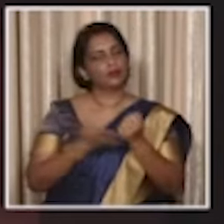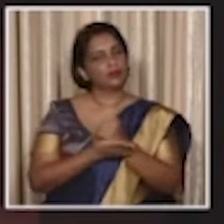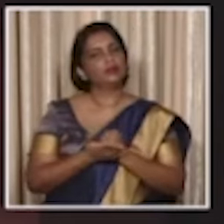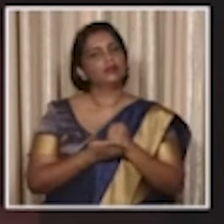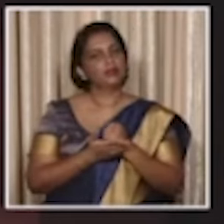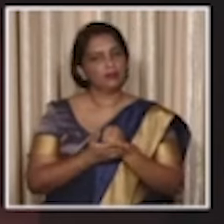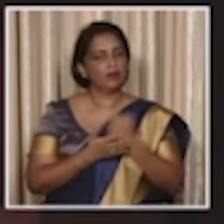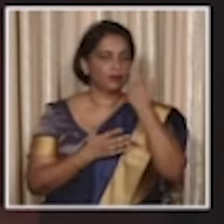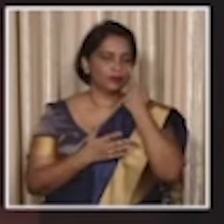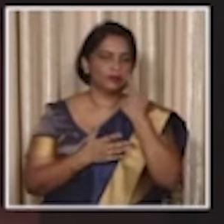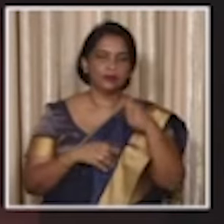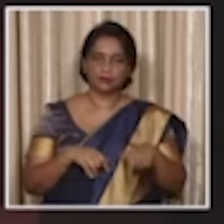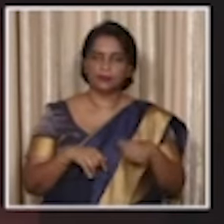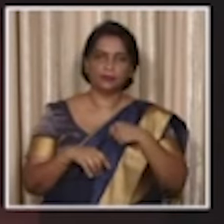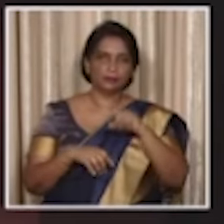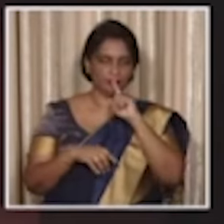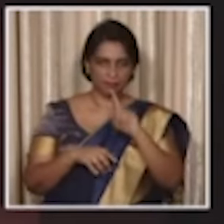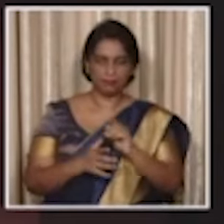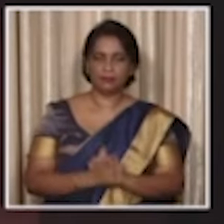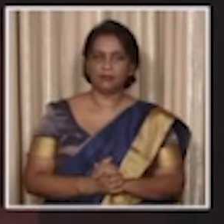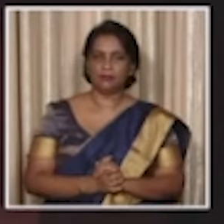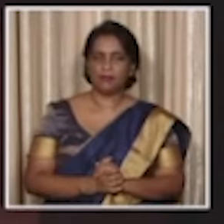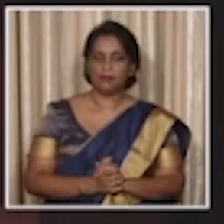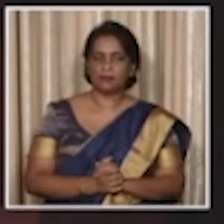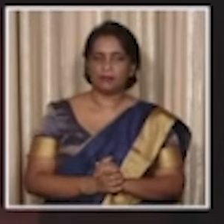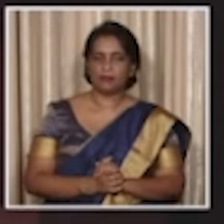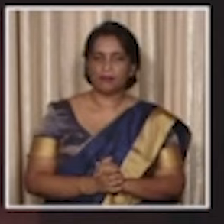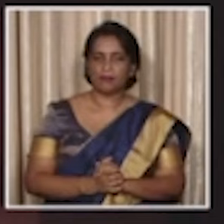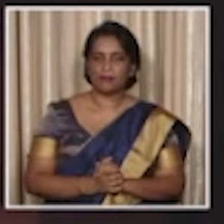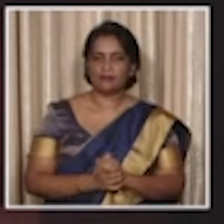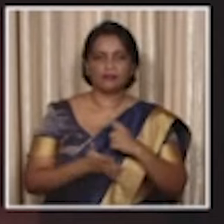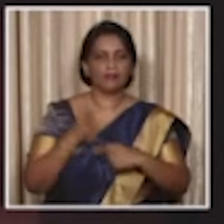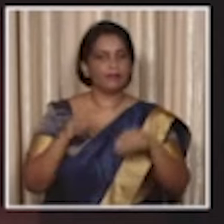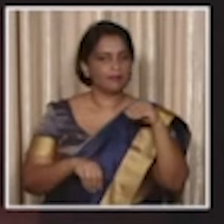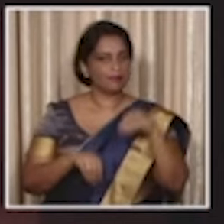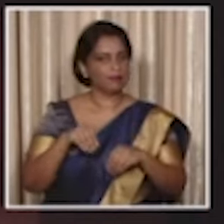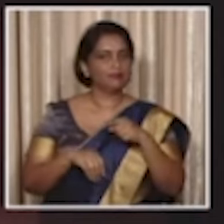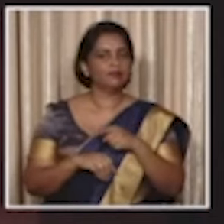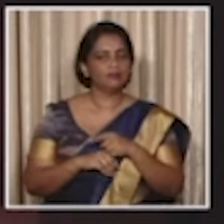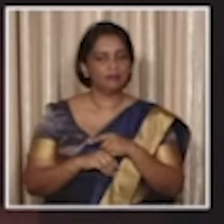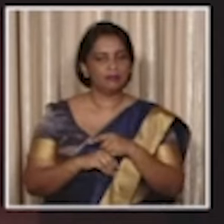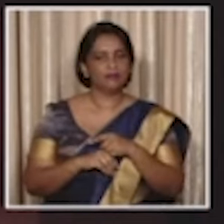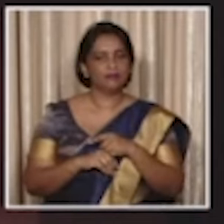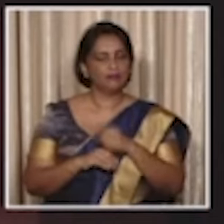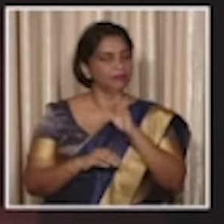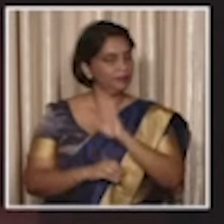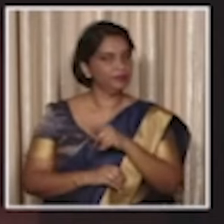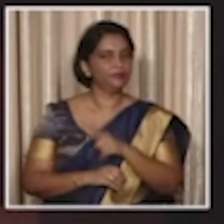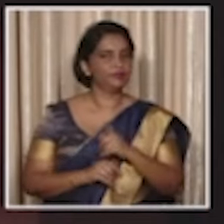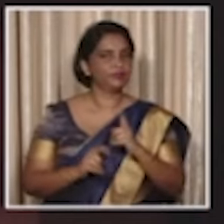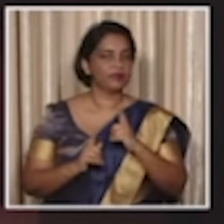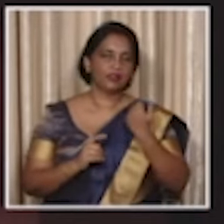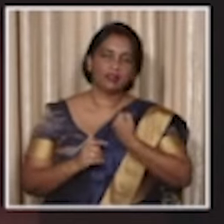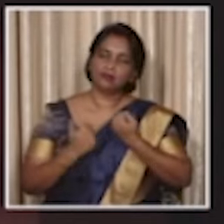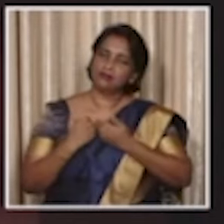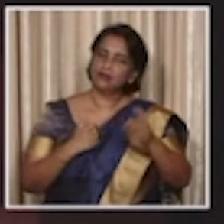දෙනාගේම ශෝකය මං හිතන්නේ ප්‍රකාශ කරන්නට ඕන. මොකද වාමාංශික දේශපාලනය වෙනුවෙන් ජීවිතය කැප